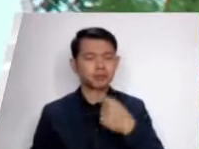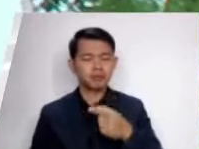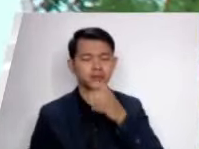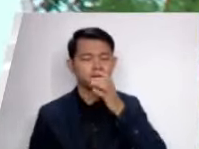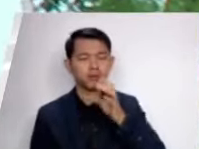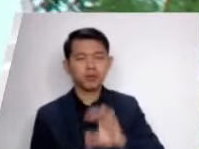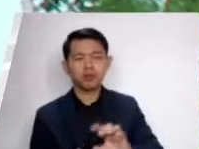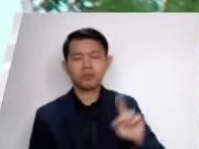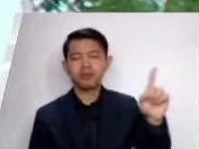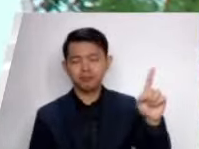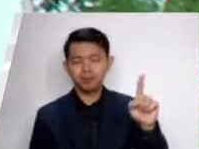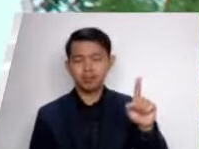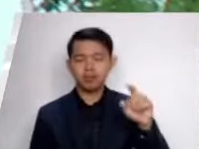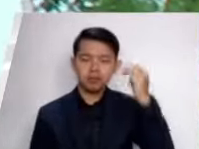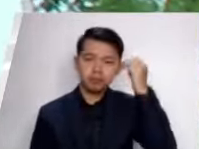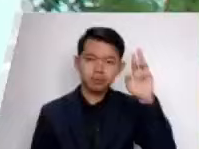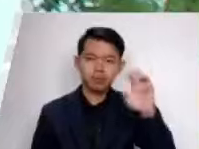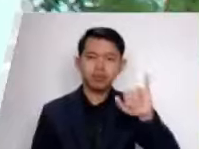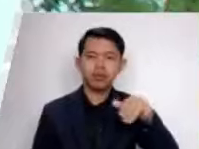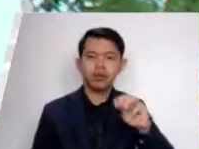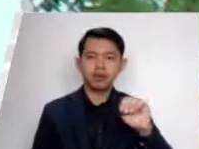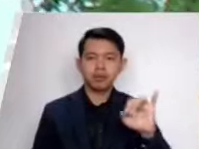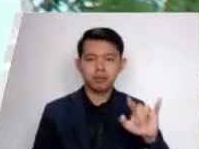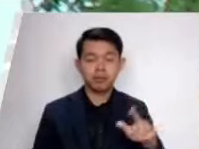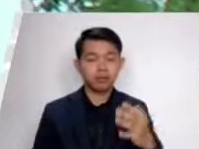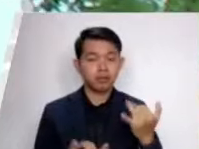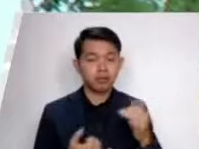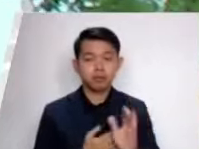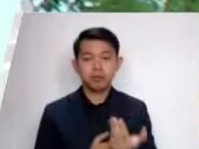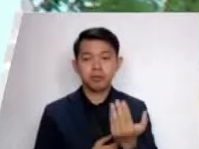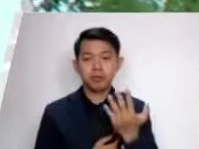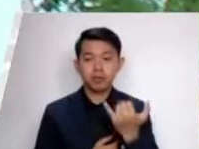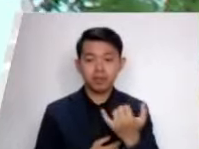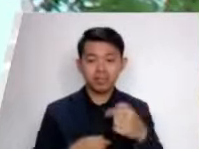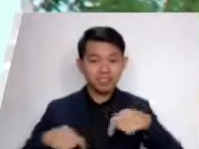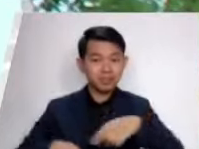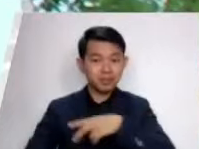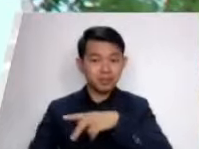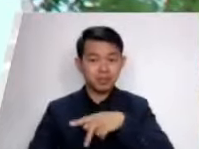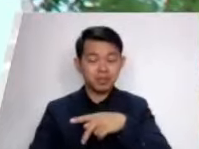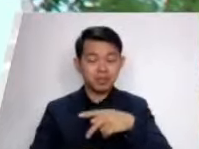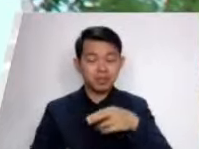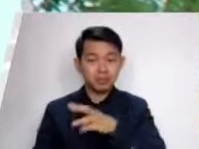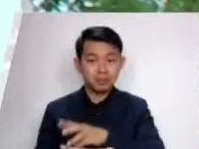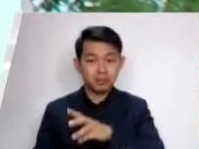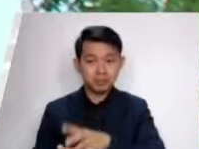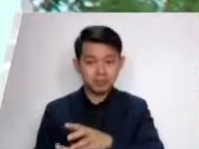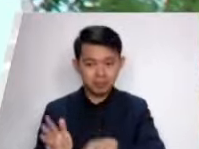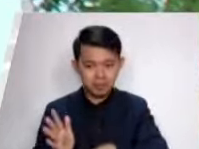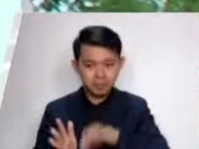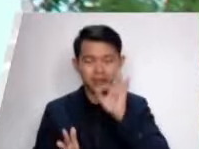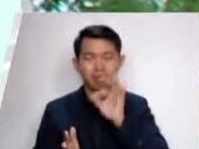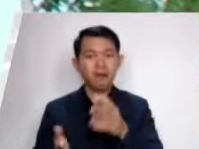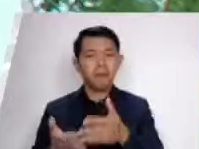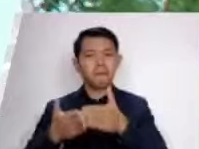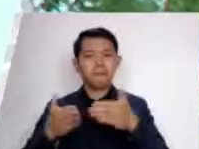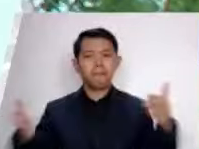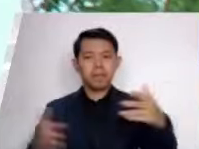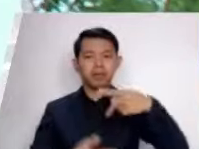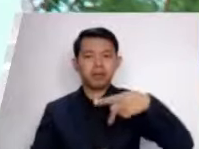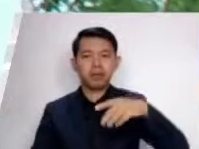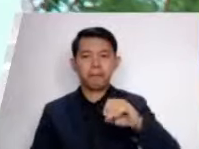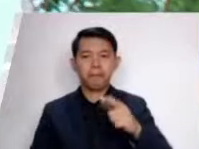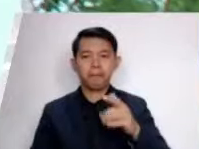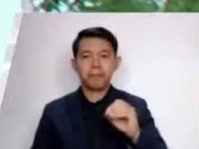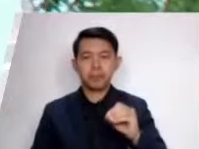umaga. Matapos madiskubre dito sa kanilang bayan itong pinakamalaking pogo compound na sinalakay ng mga